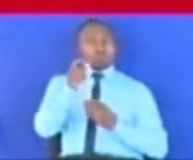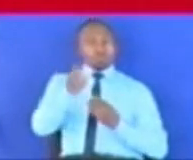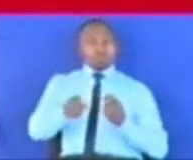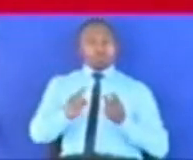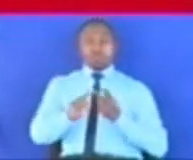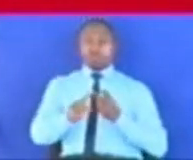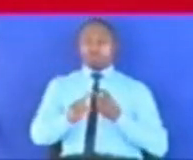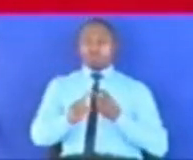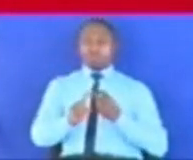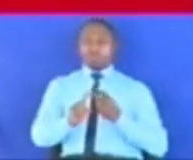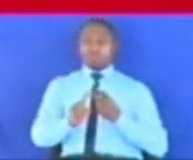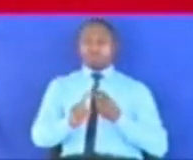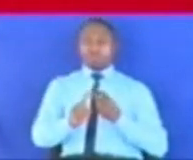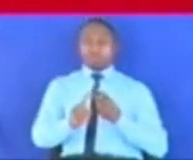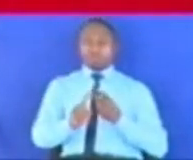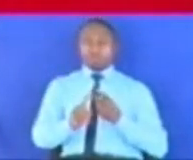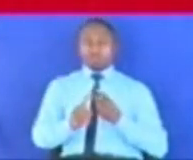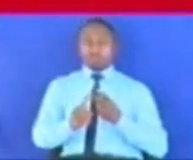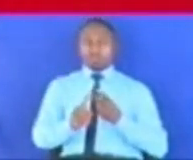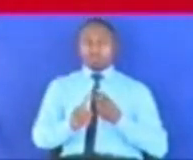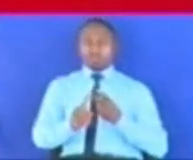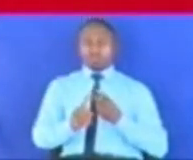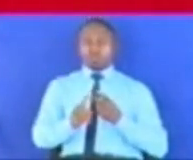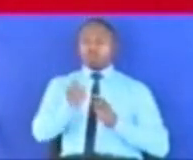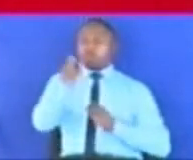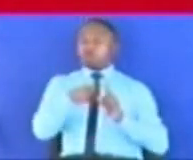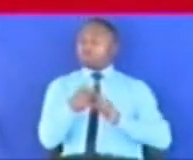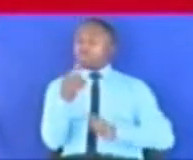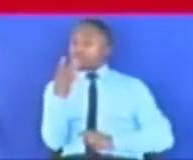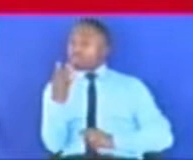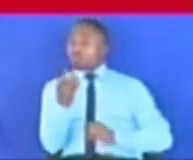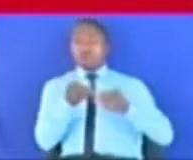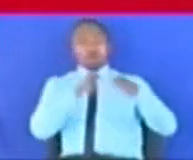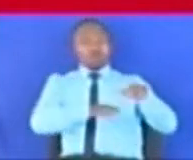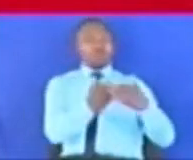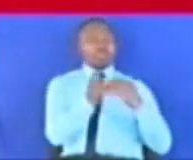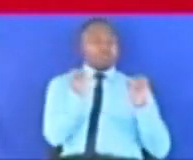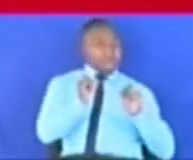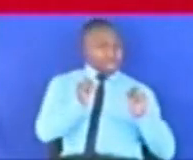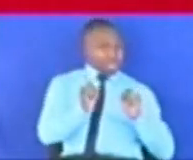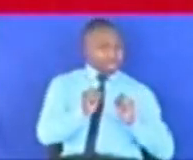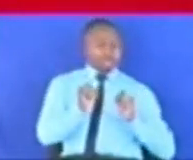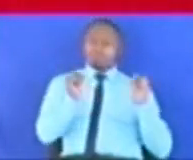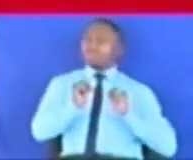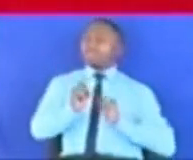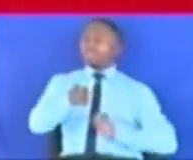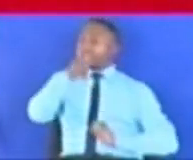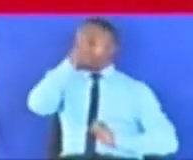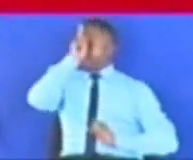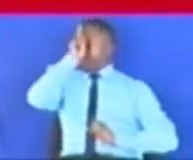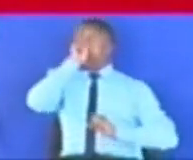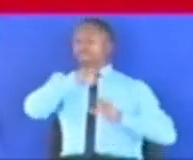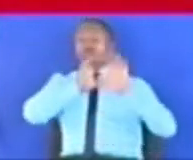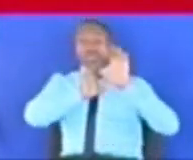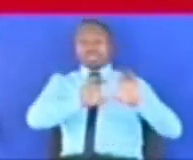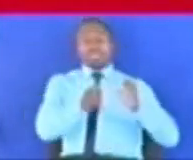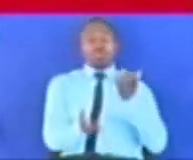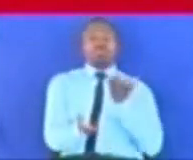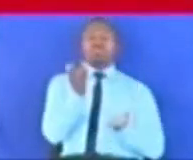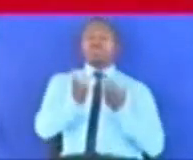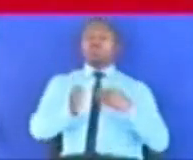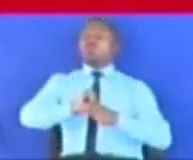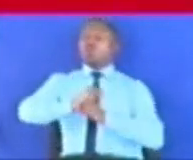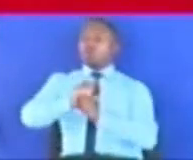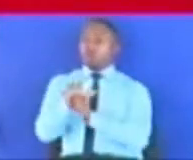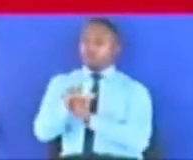malaria. Ni gonjwa zito na kubwa na tishio kuliko hata coronaviruses. Kwa maana moja,